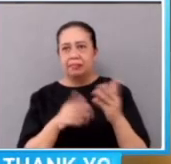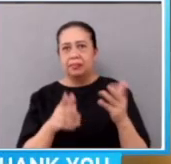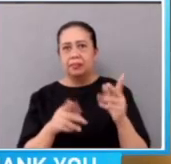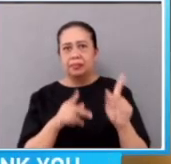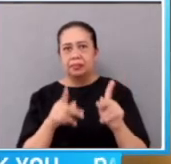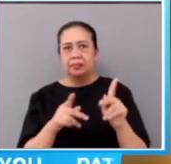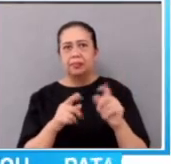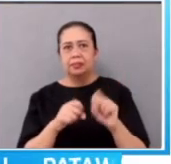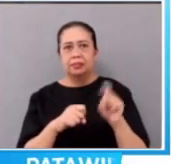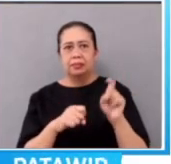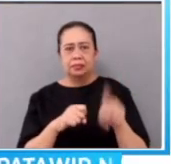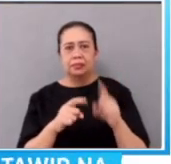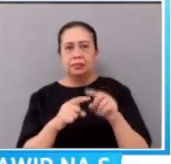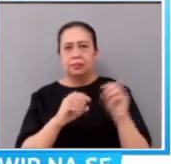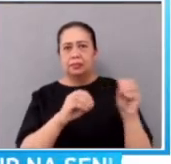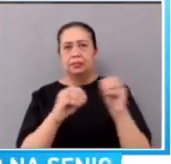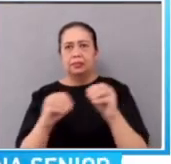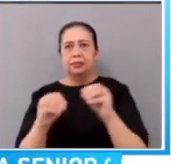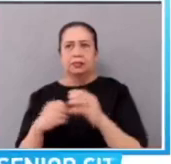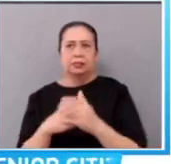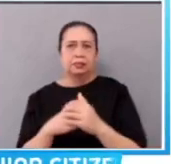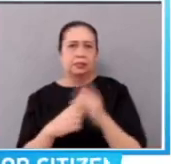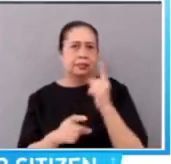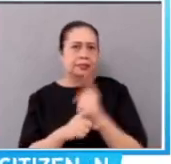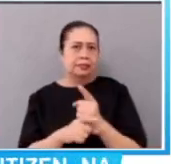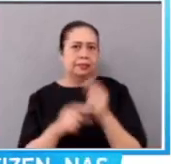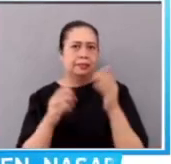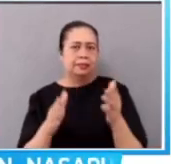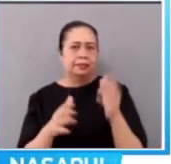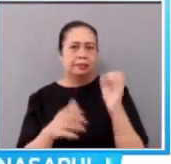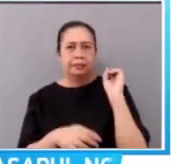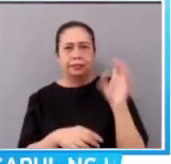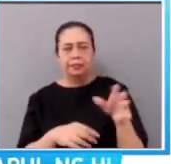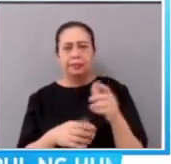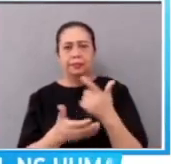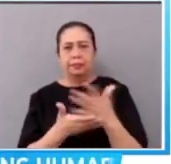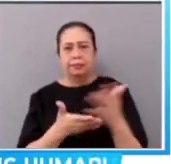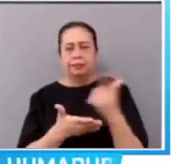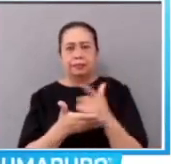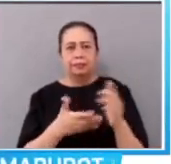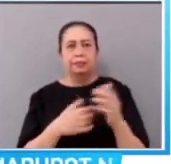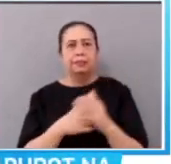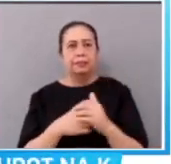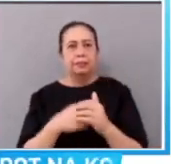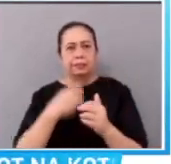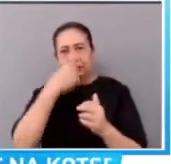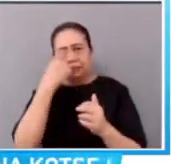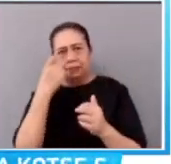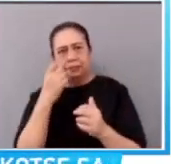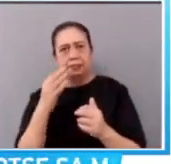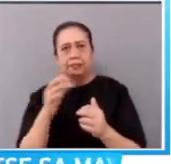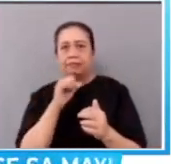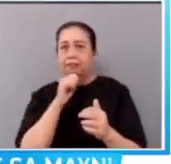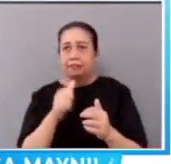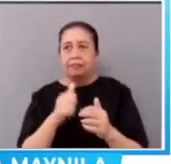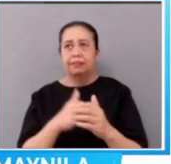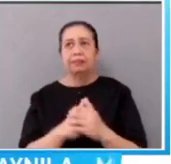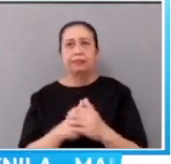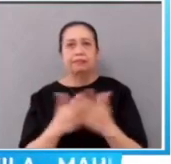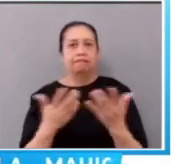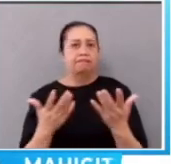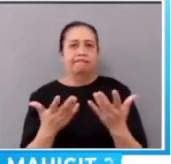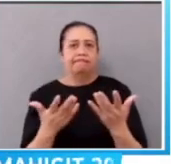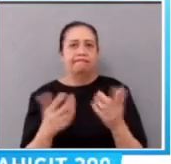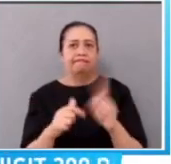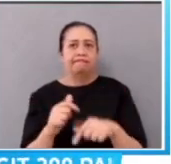talaga maturuan sila ng tapang disposal ng basura. Dahil kung hindi po, hindi natin maaalis